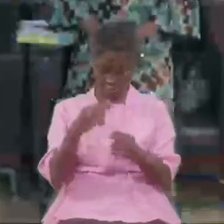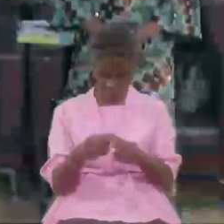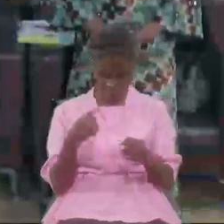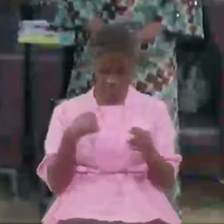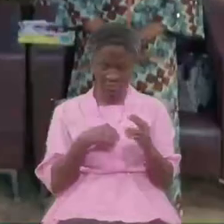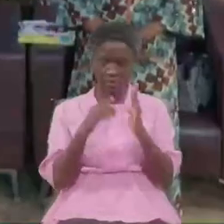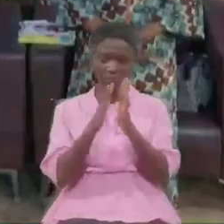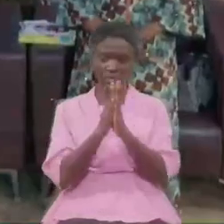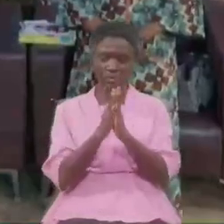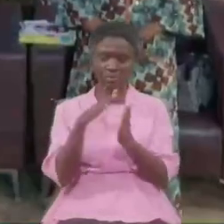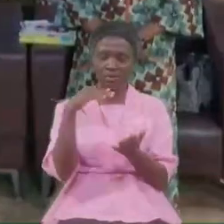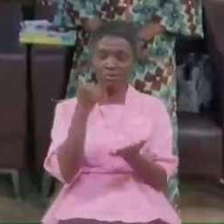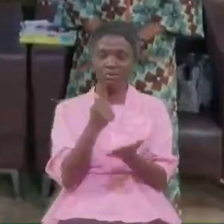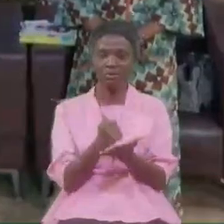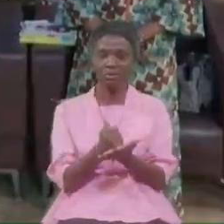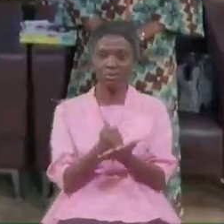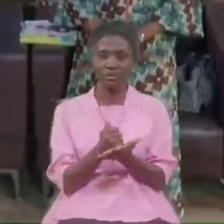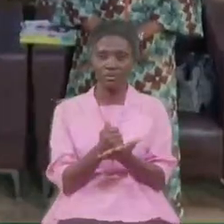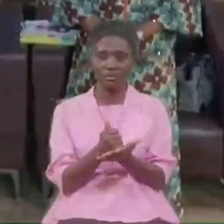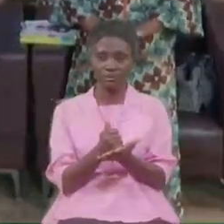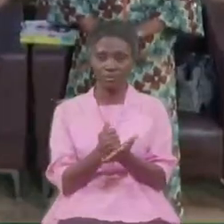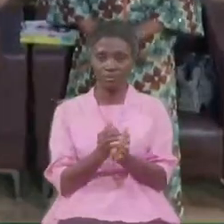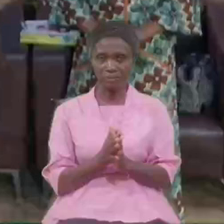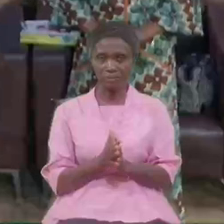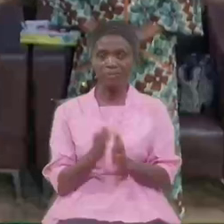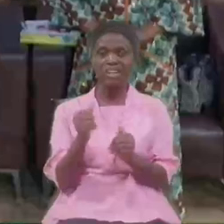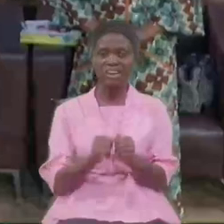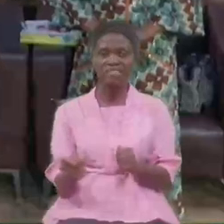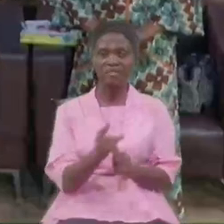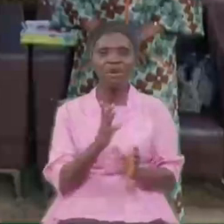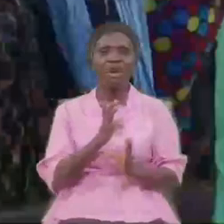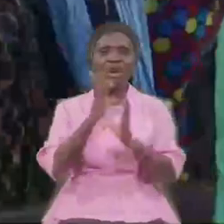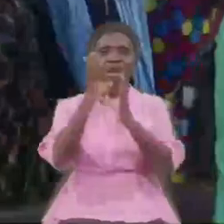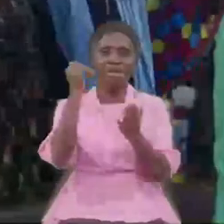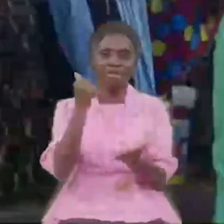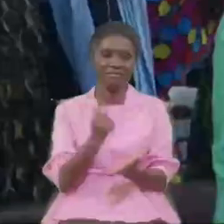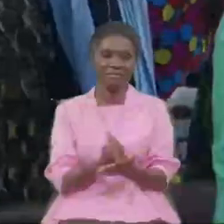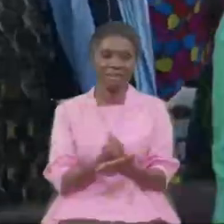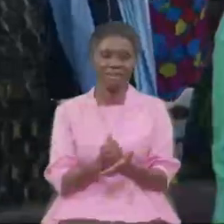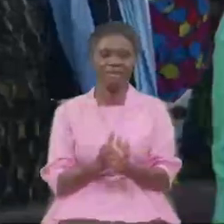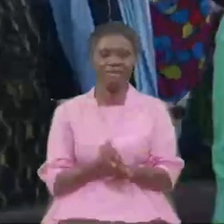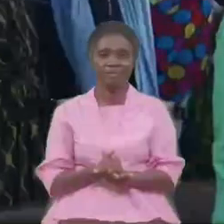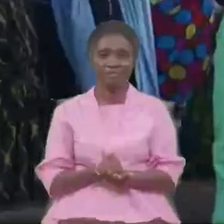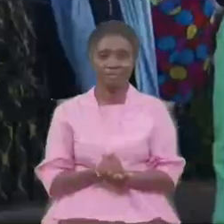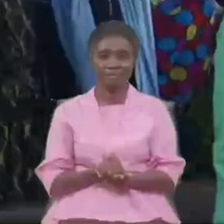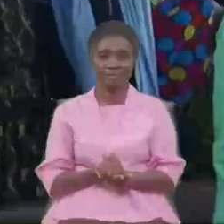Au nom de Jésus, nous prions et que tout le monde dise Amen.